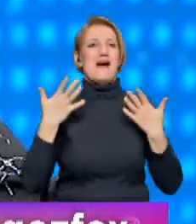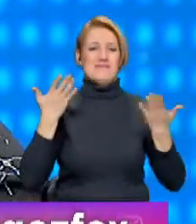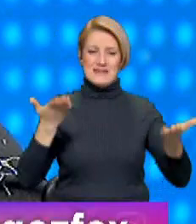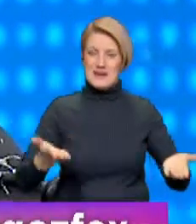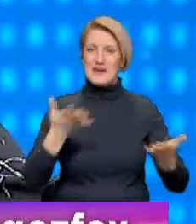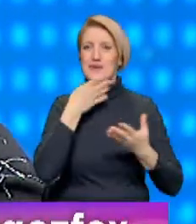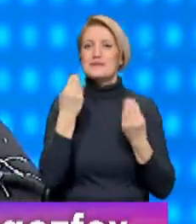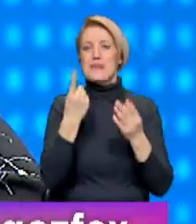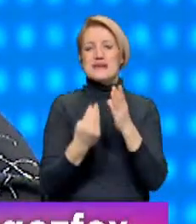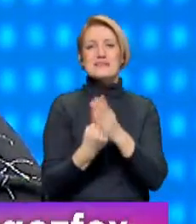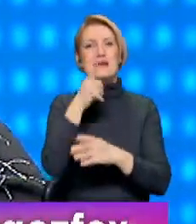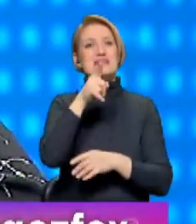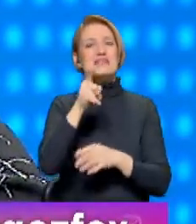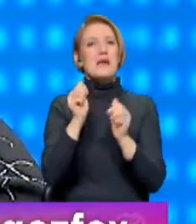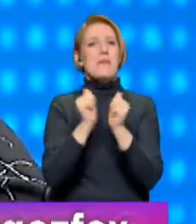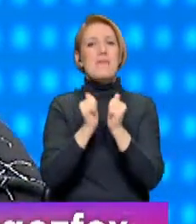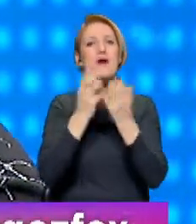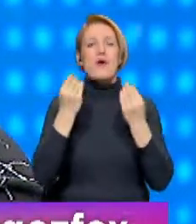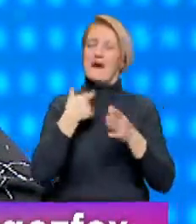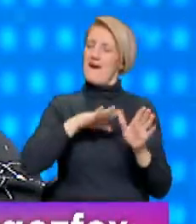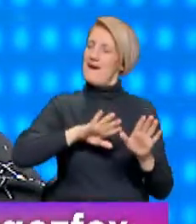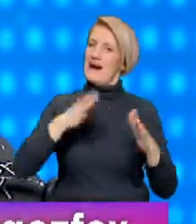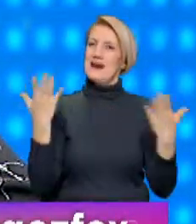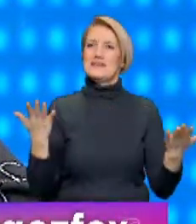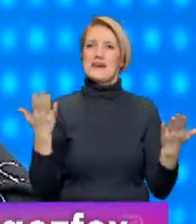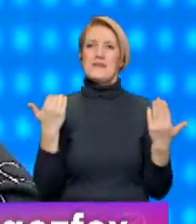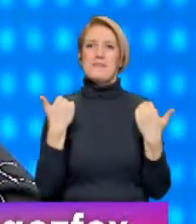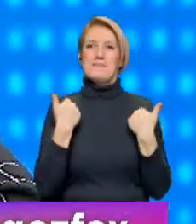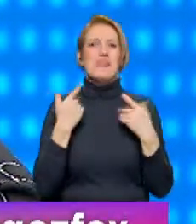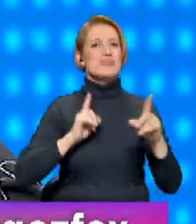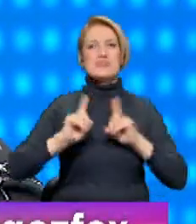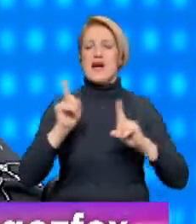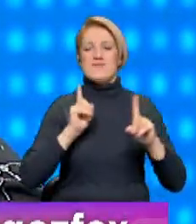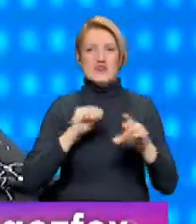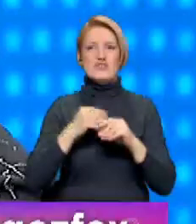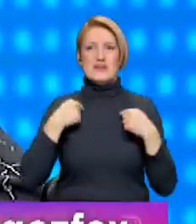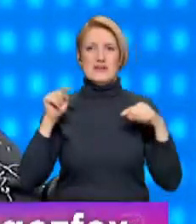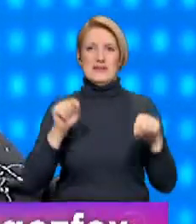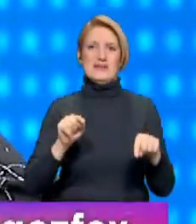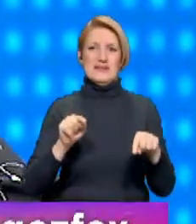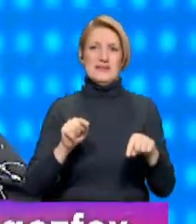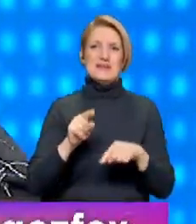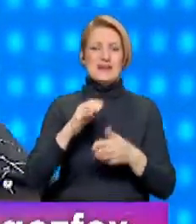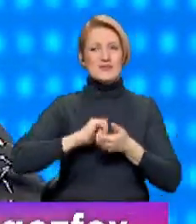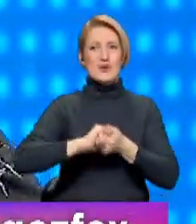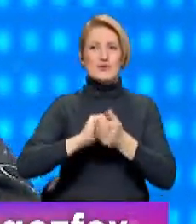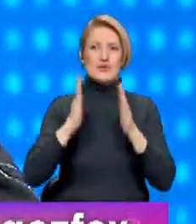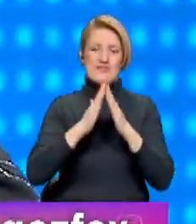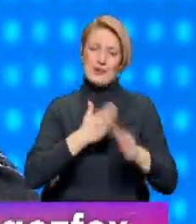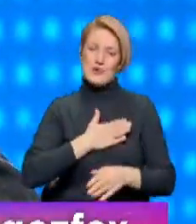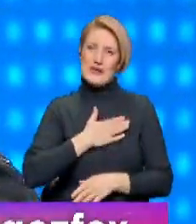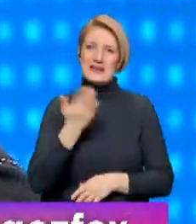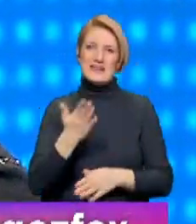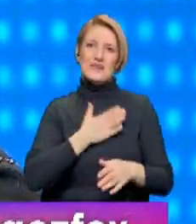atmosferde güzel bir sabahı sizlerle olmak bana ayrıca olur. Ben gelmedim dava için. Benim işim Sevi için. Dostun evi